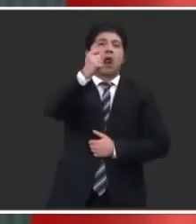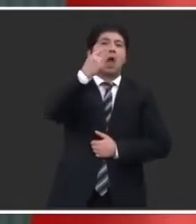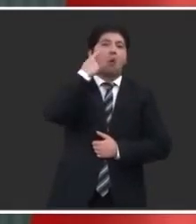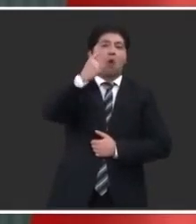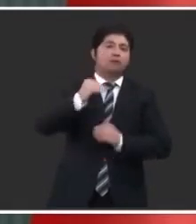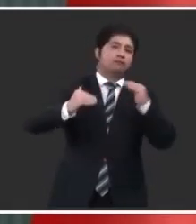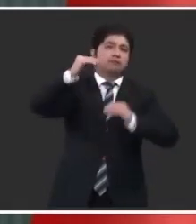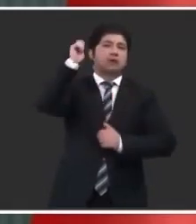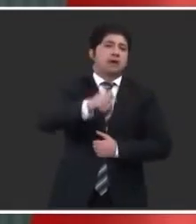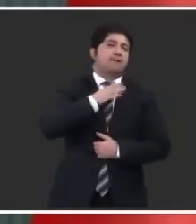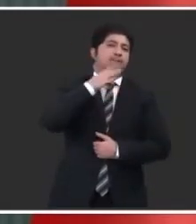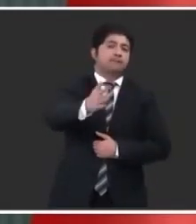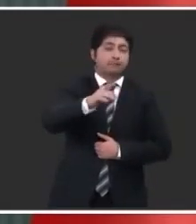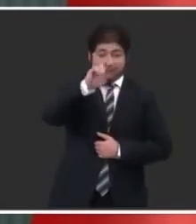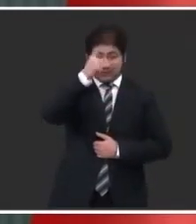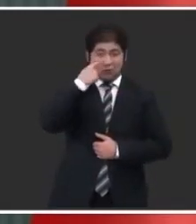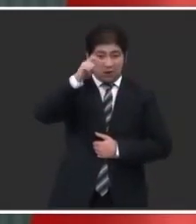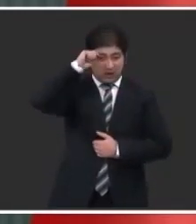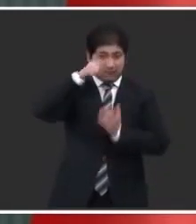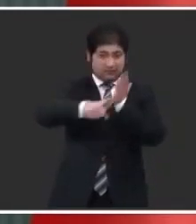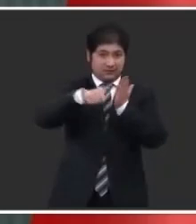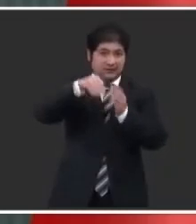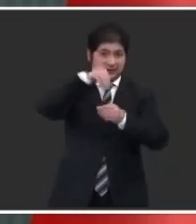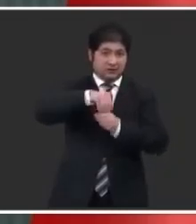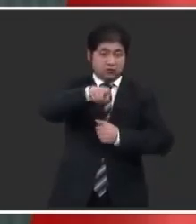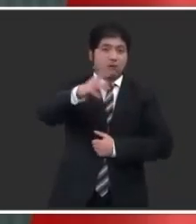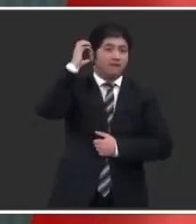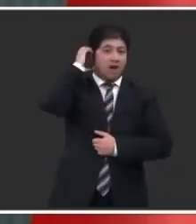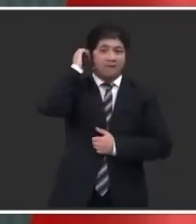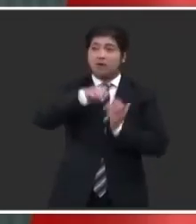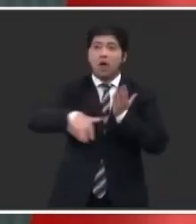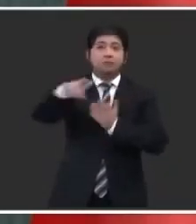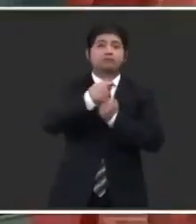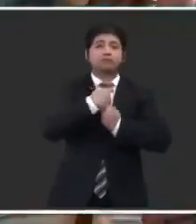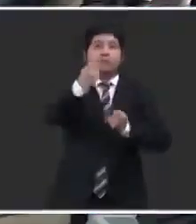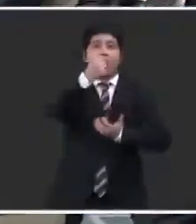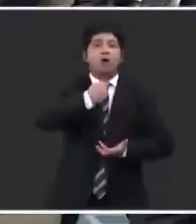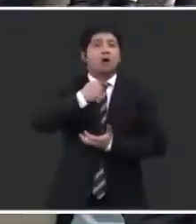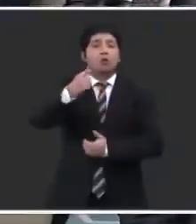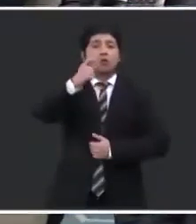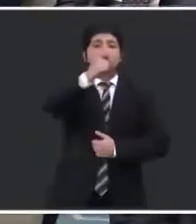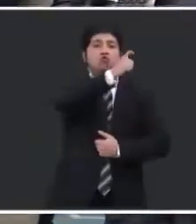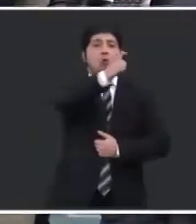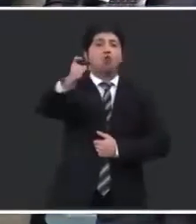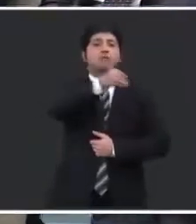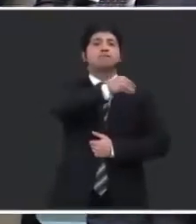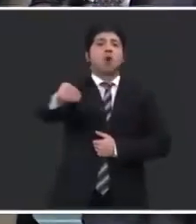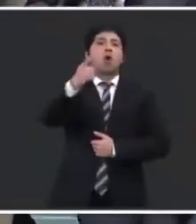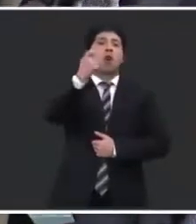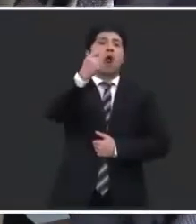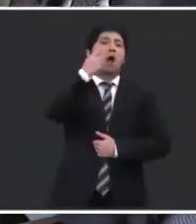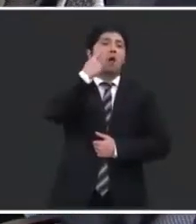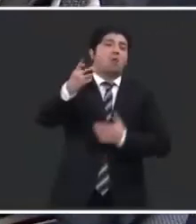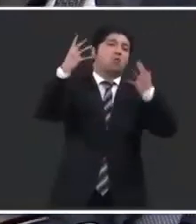çıkardık sadece Kasım ayında bu vakıflarımıza aktarılan kaynak 900 milyon lirayı